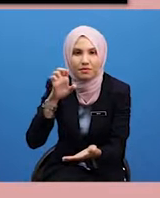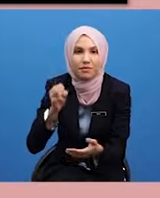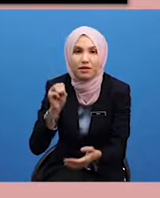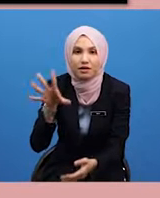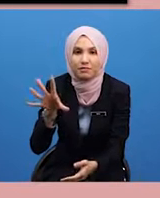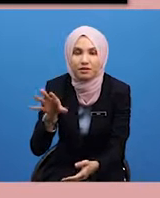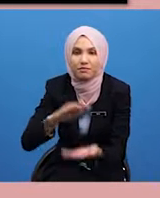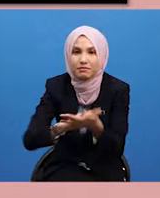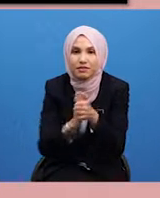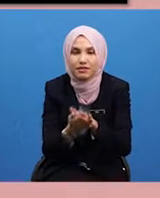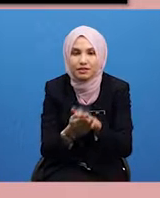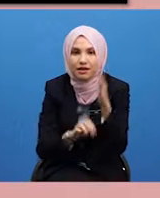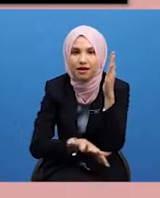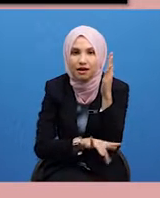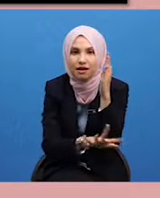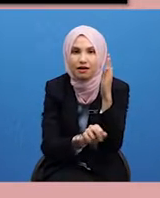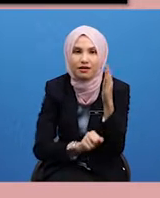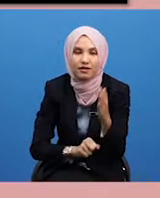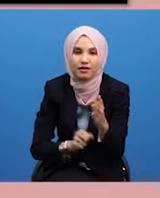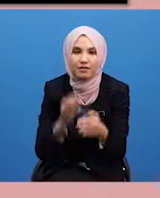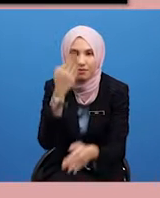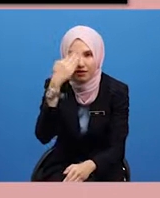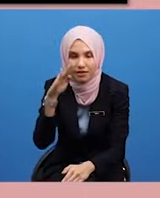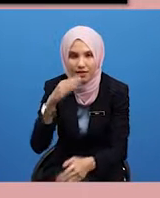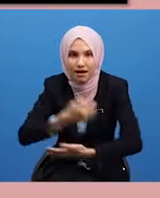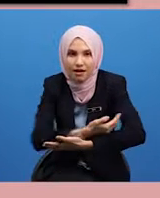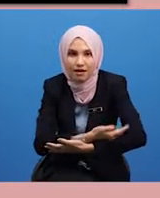berkembang lalu menjadi akar bagi anak pokok.